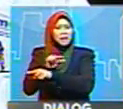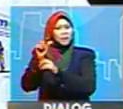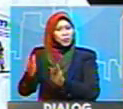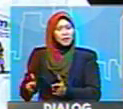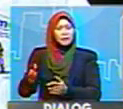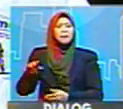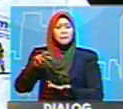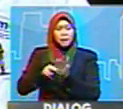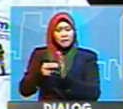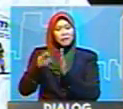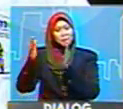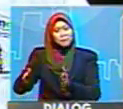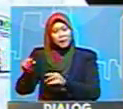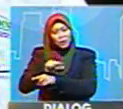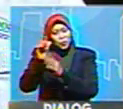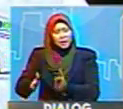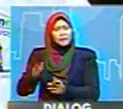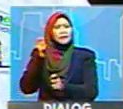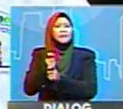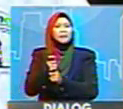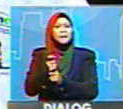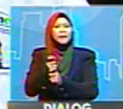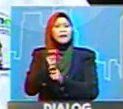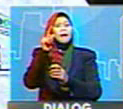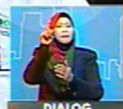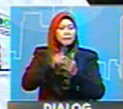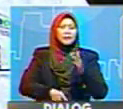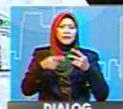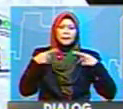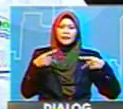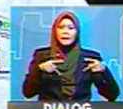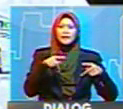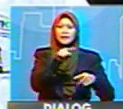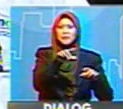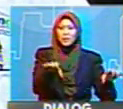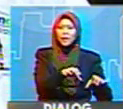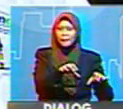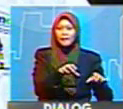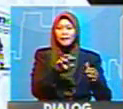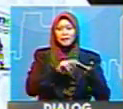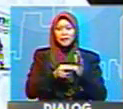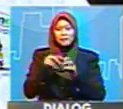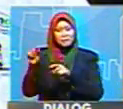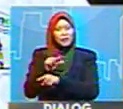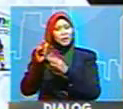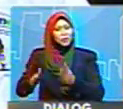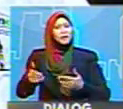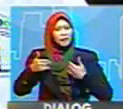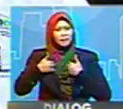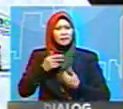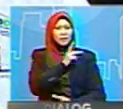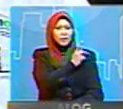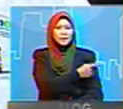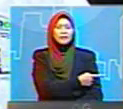yang menentukan apa yang golongan minoriti nak buat jadi sebab itu saya kata pengguna mesti menggunakan kuasa apabila pengguna